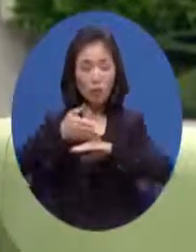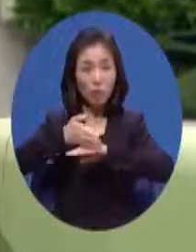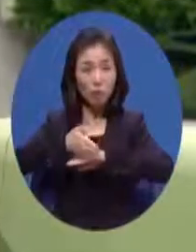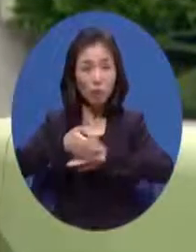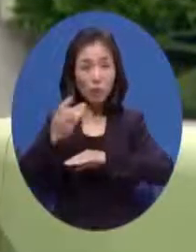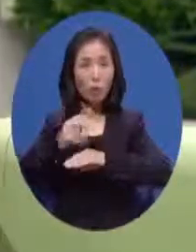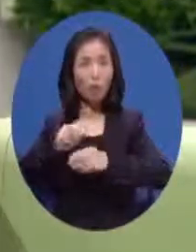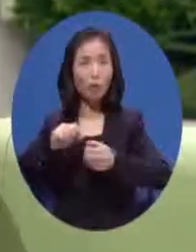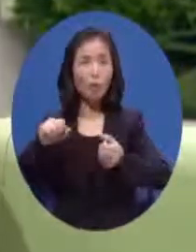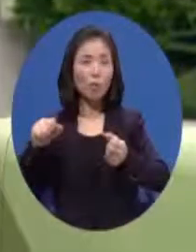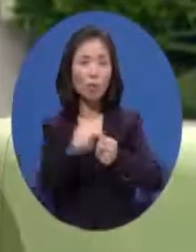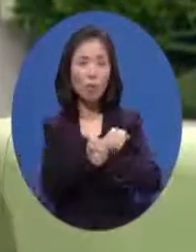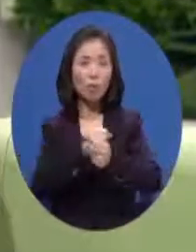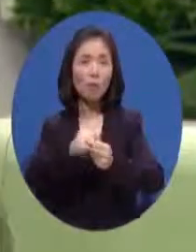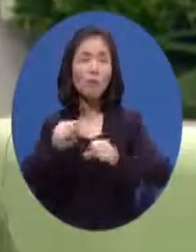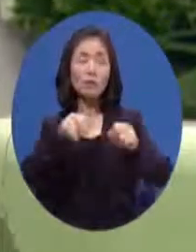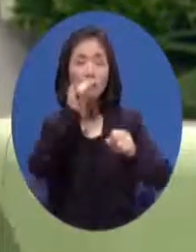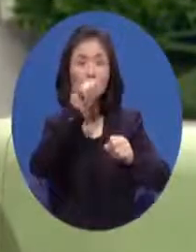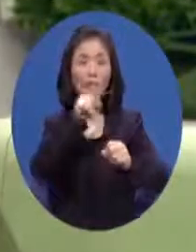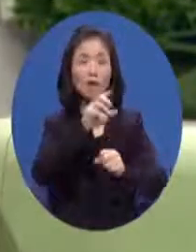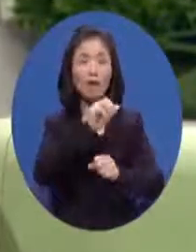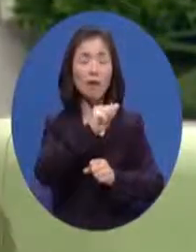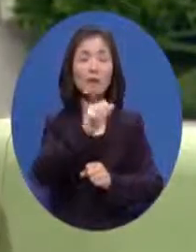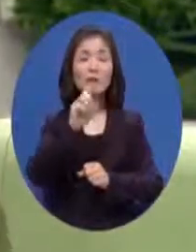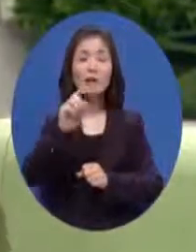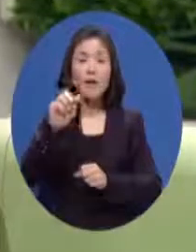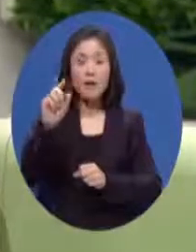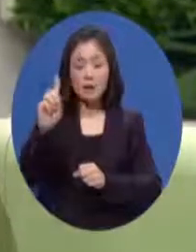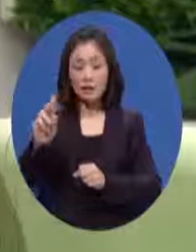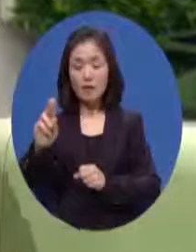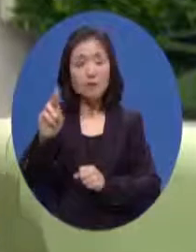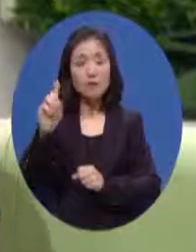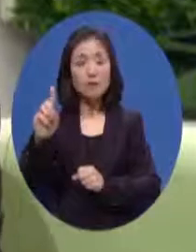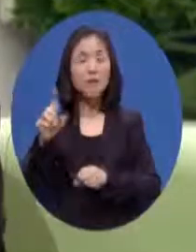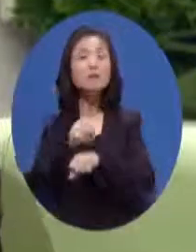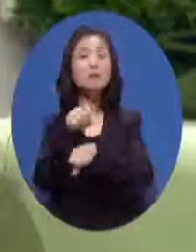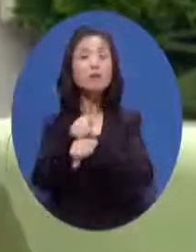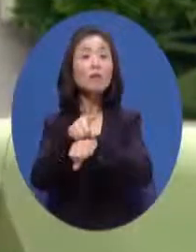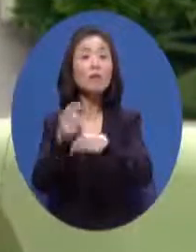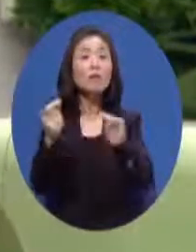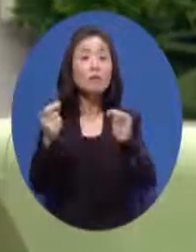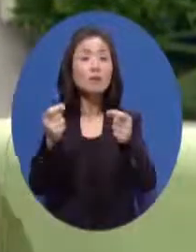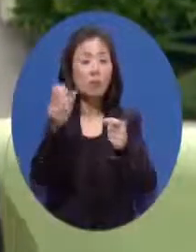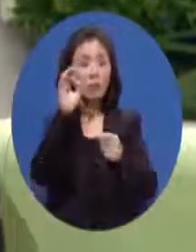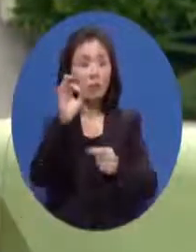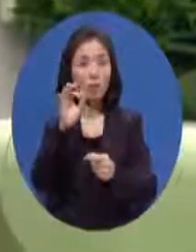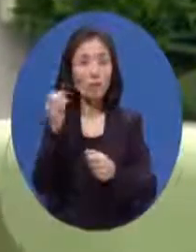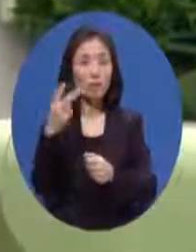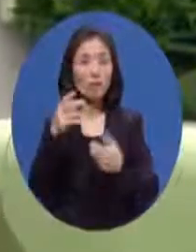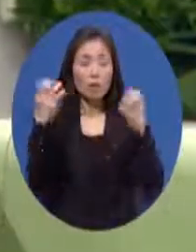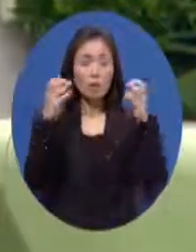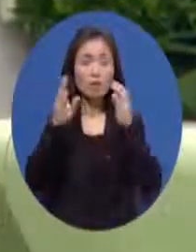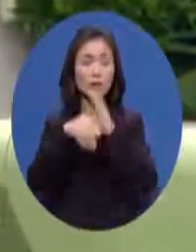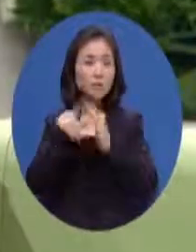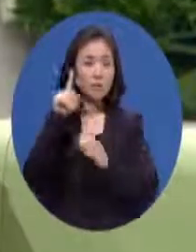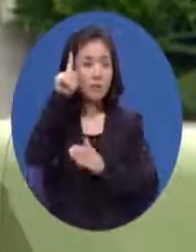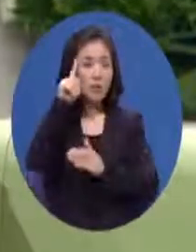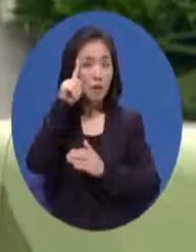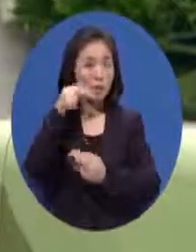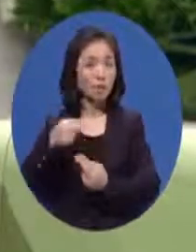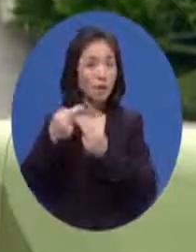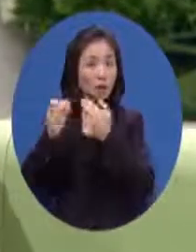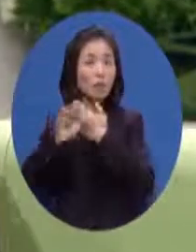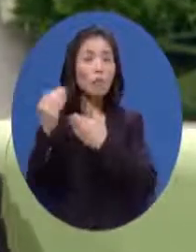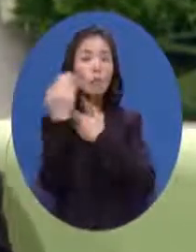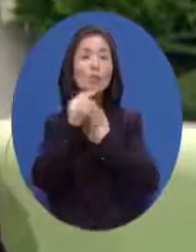혹은 공격성을 보여요. 이것도 굉장히 ADHD 특성같이 보이기도 하고 또 어린애들은 스트레스를 받으면 몸으로 표현하는 경우들이